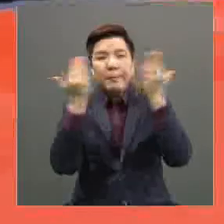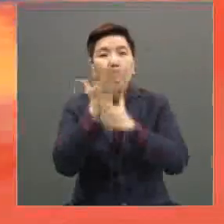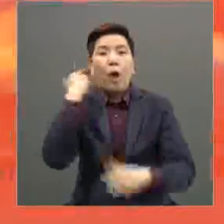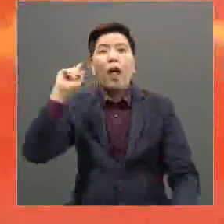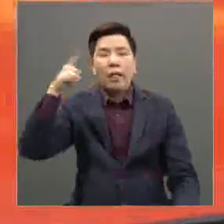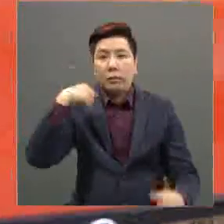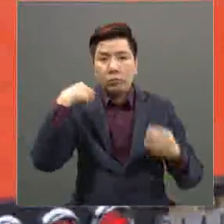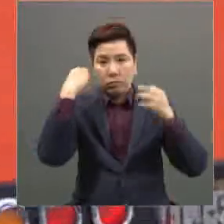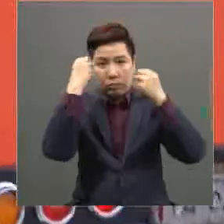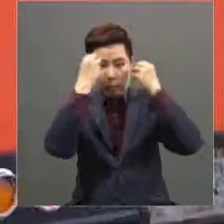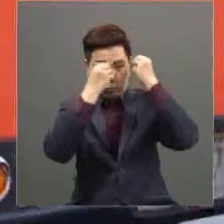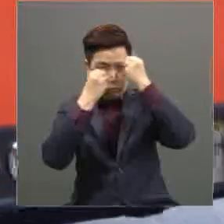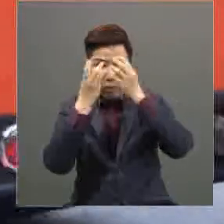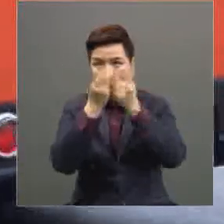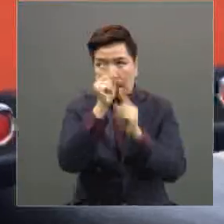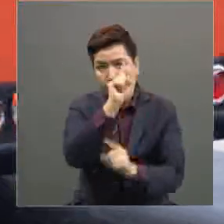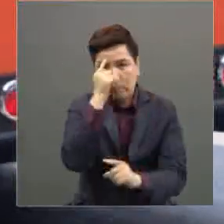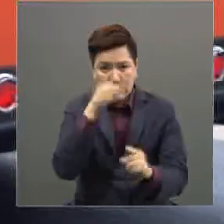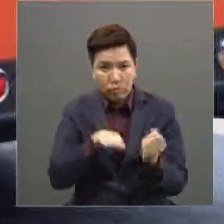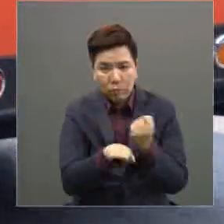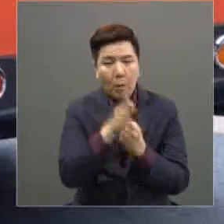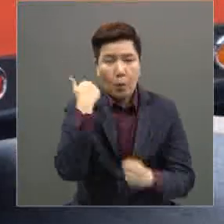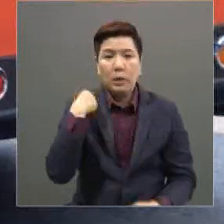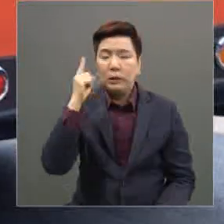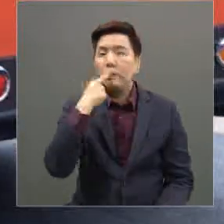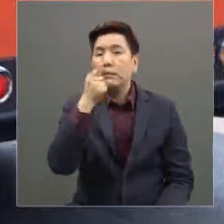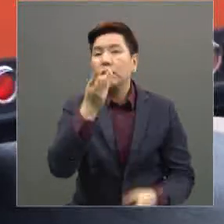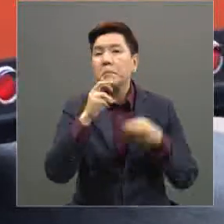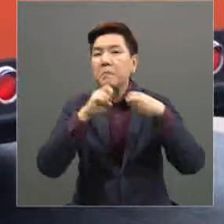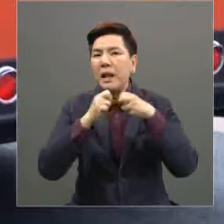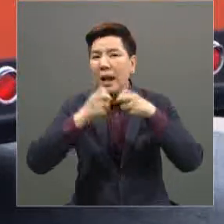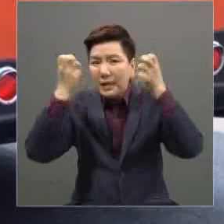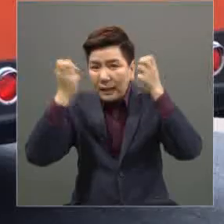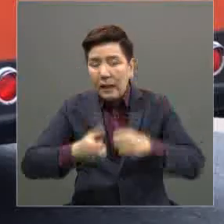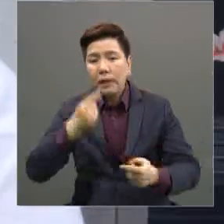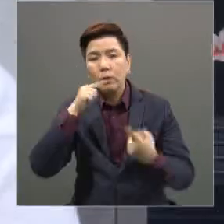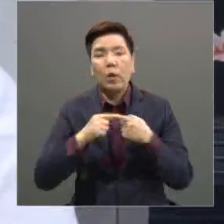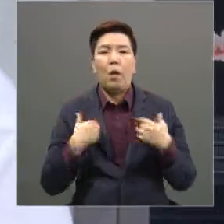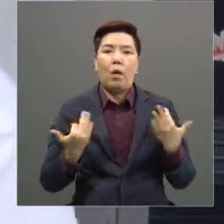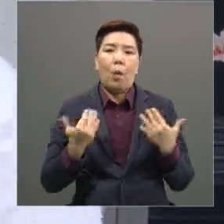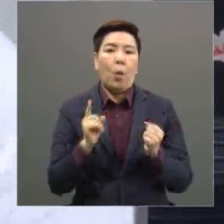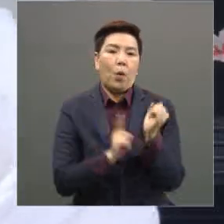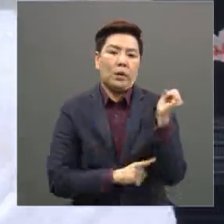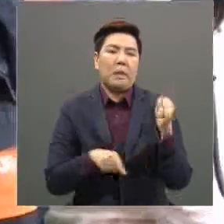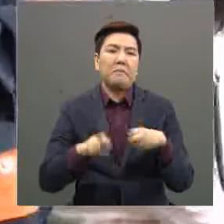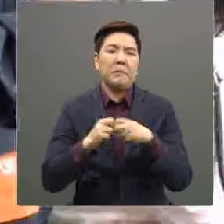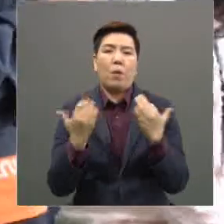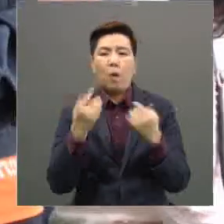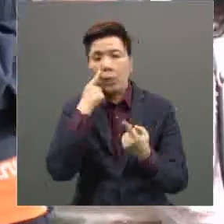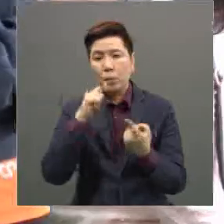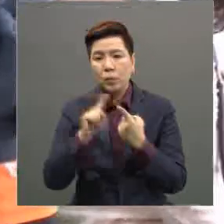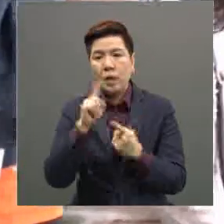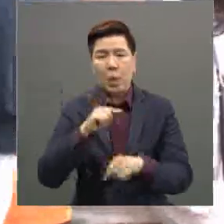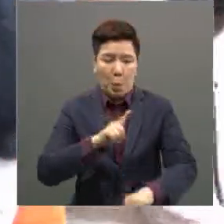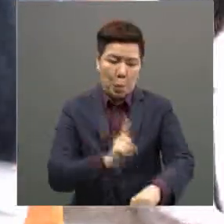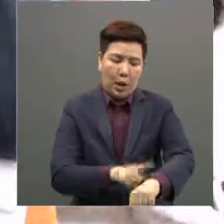กๆก็สับสนนะแต่ว่าต่อมาก็เริ่มชินมีอยู่ท่านหนึ่งนะครับมองว่าปัญหาหนักสุดก็คือเรื่องคอยรถเมล์นานนะซึ่งมันขึ้นอยู่กับแต่